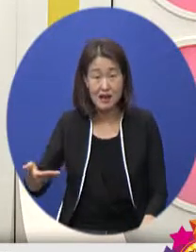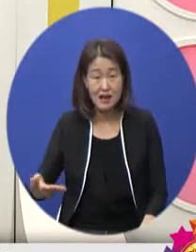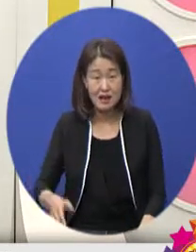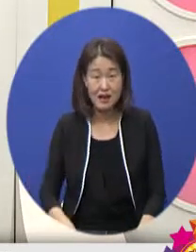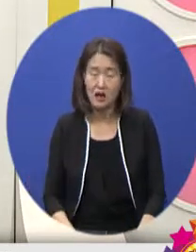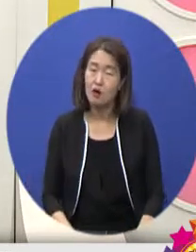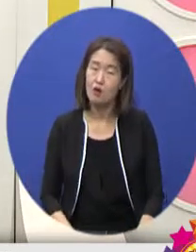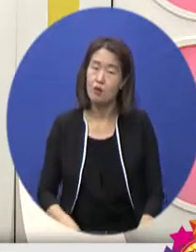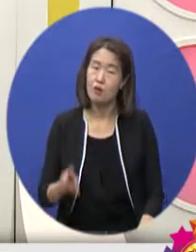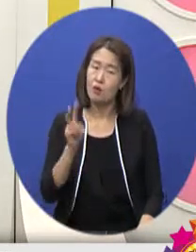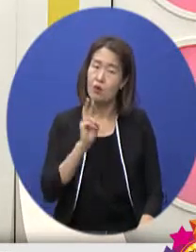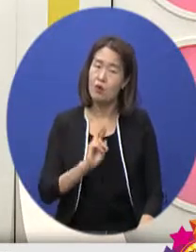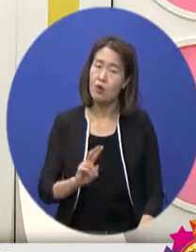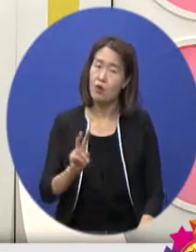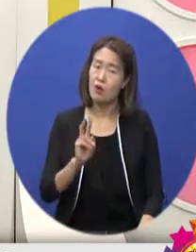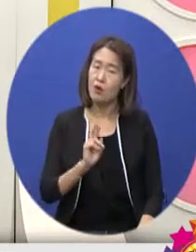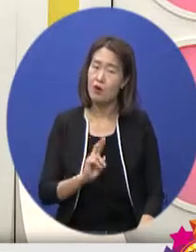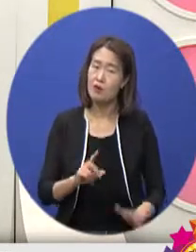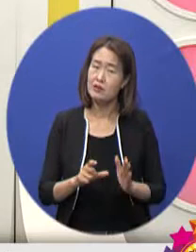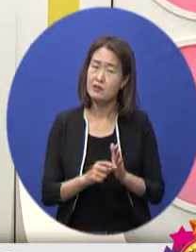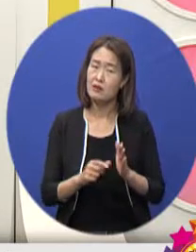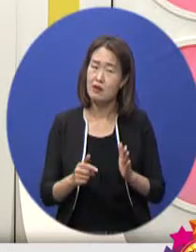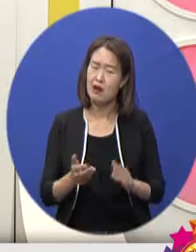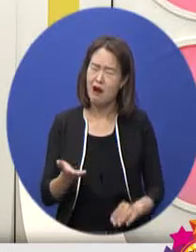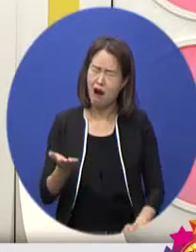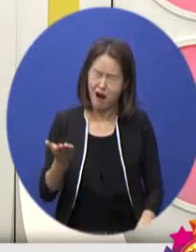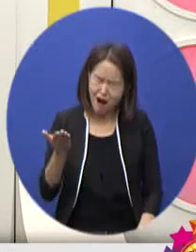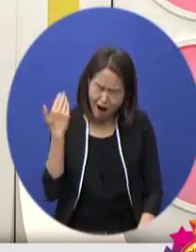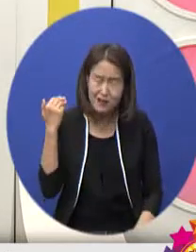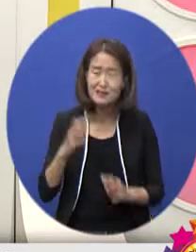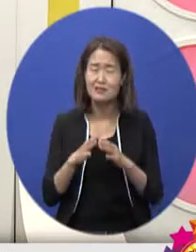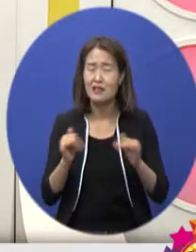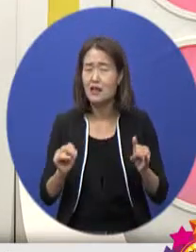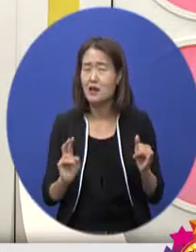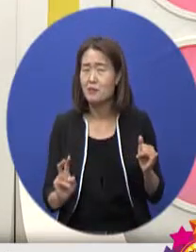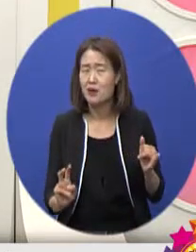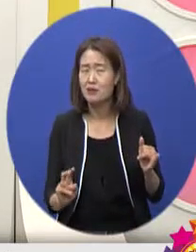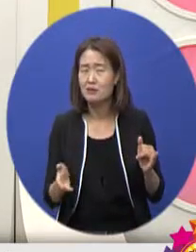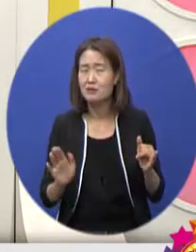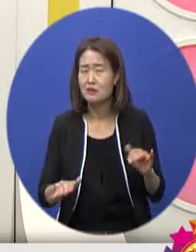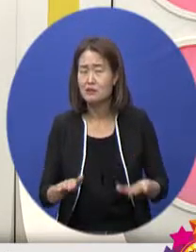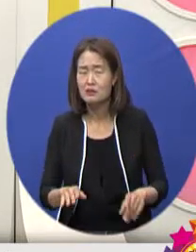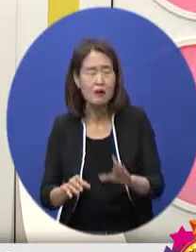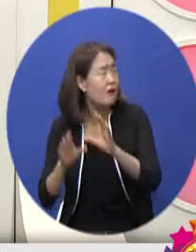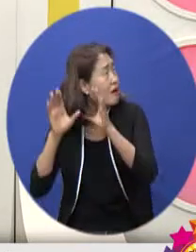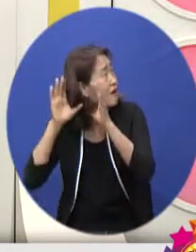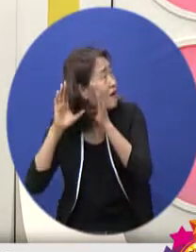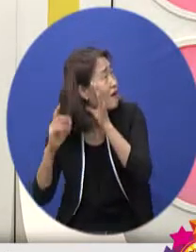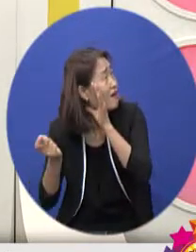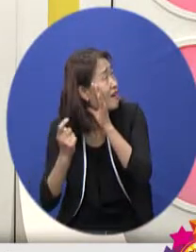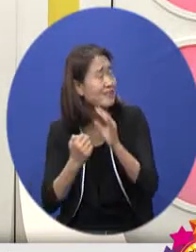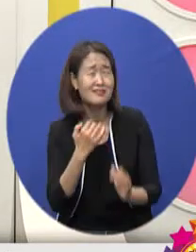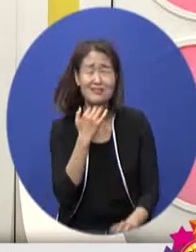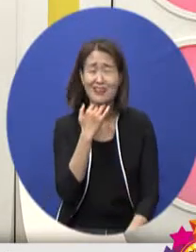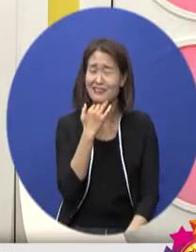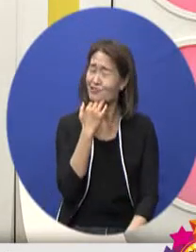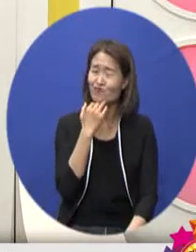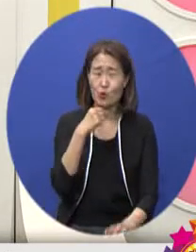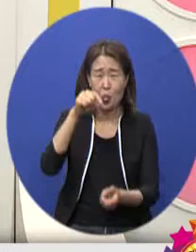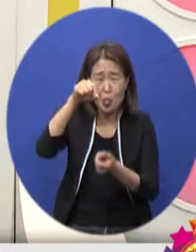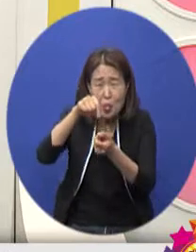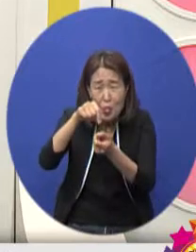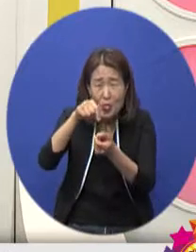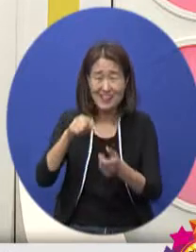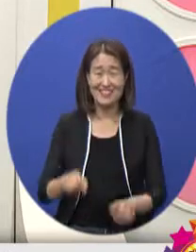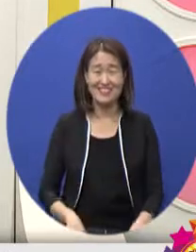한강 심현옥 선생님 노래면은 세월을 좀 많이 사르신 분들이 아는데 제가 듣기로는 우리 어머님 세월은